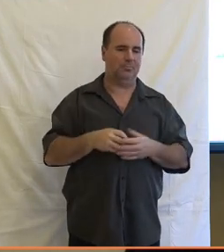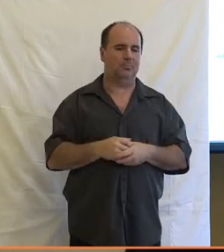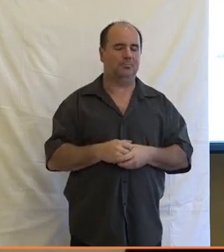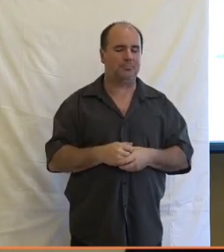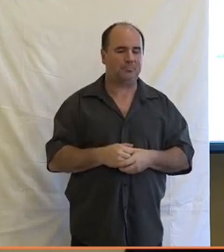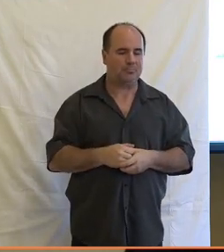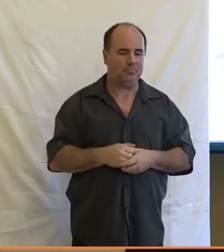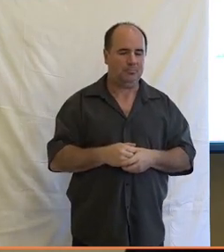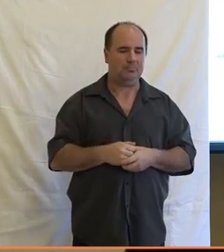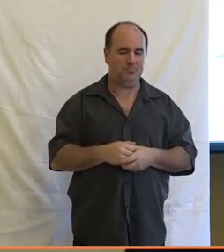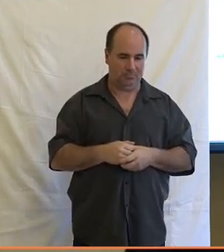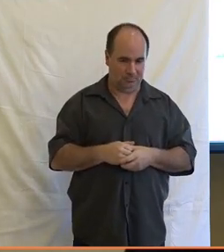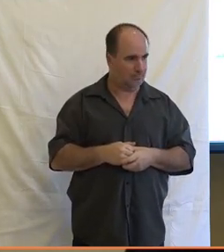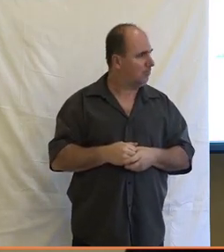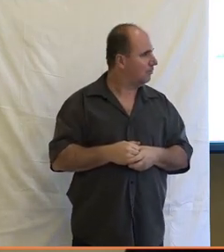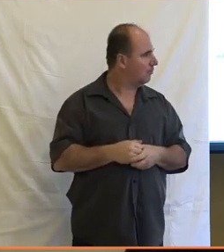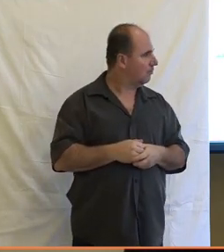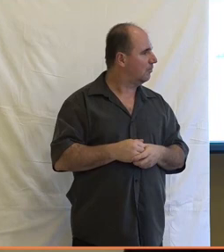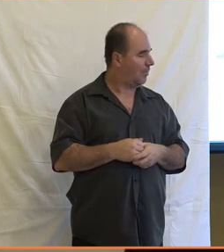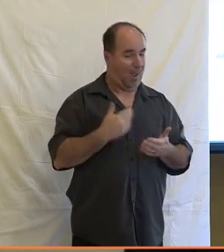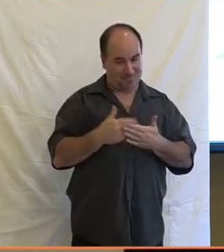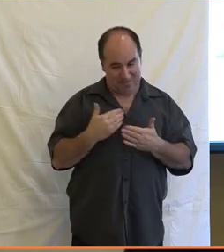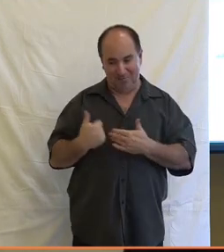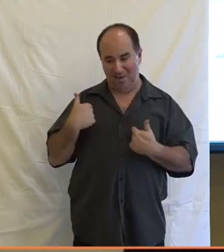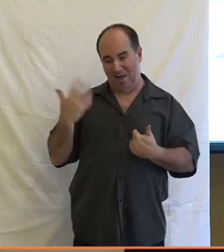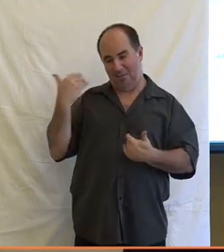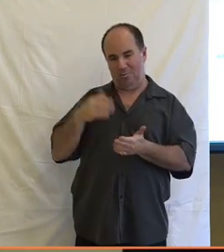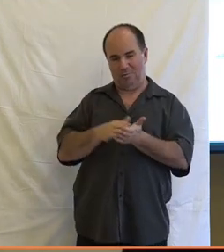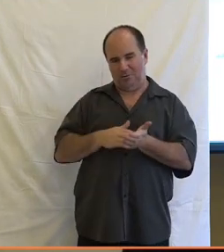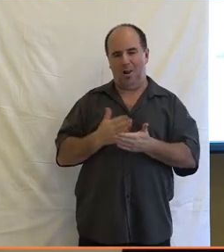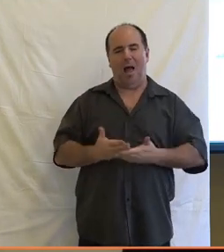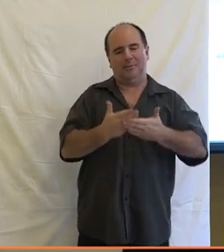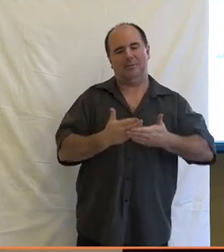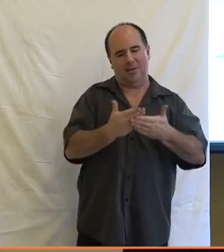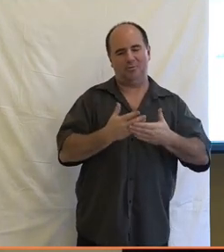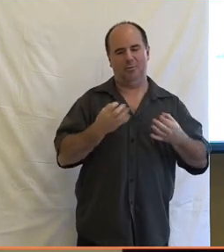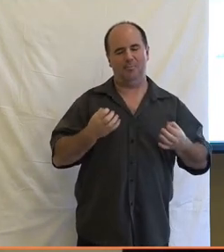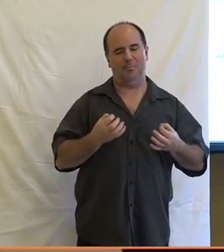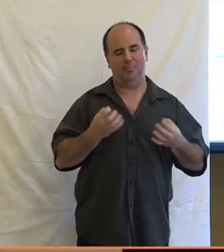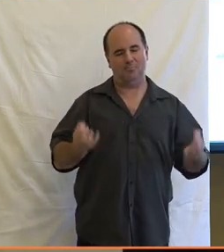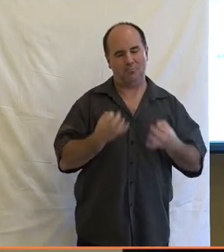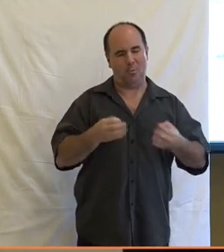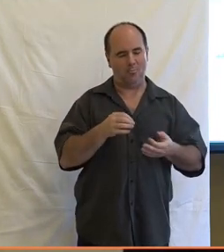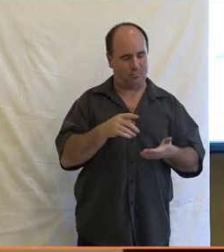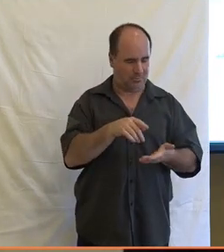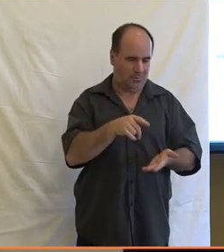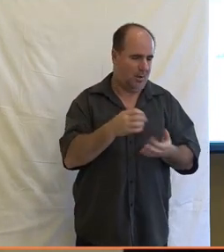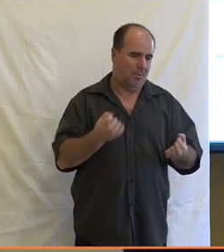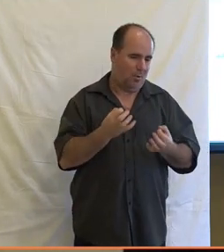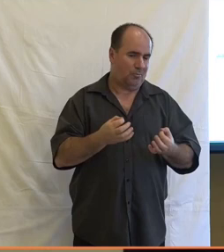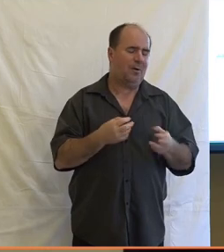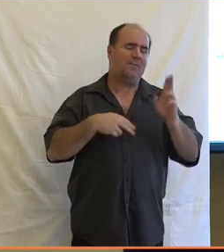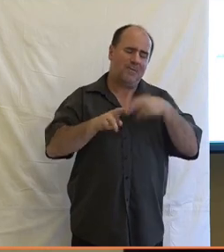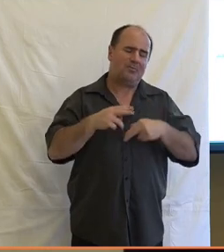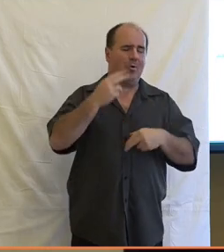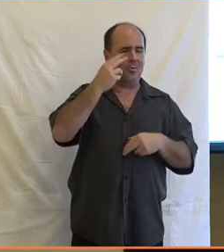vlastně začínal jako lektor právě obsluhy tady těch pomůcek, tak jsem se s tou komunitou, hlavně teda zrakově postižených,